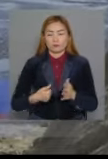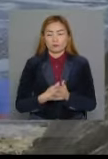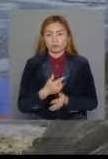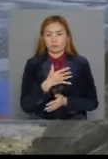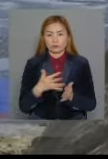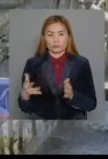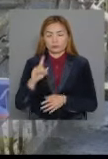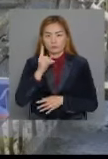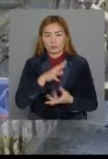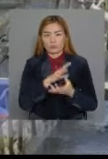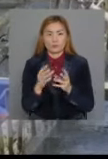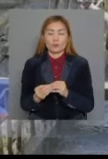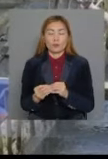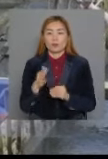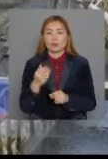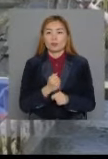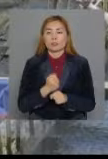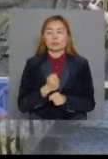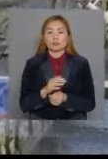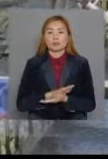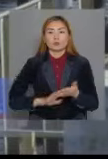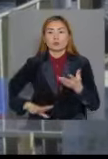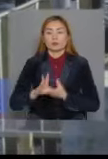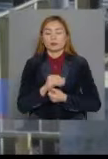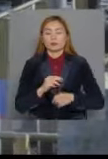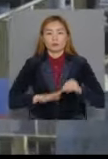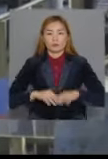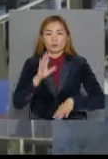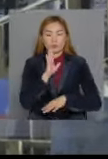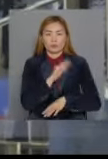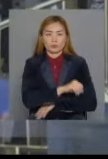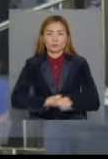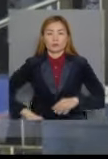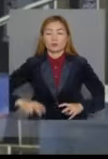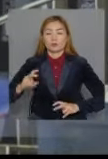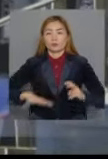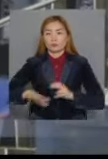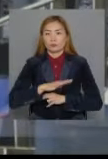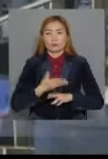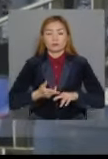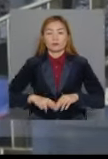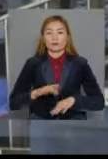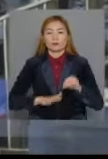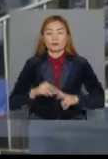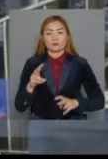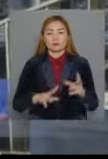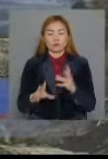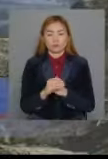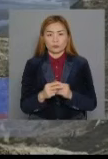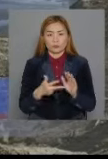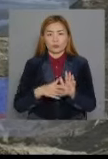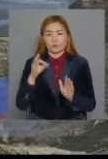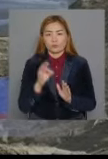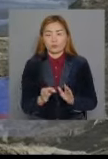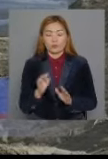текущего года. В результате будет достигнуто очищение всех отработанных сточных вод на территории завода. По словам специалистов производства,